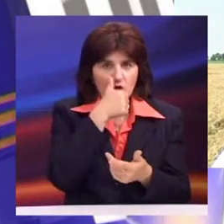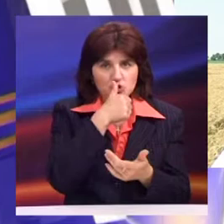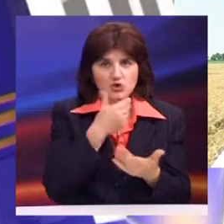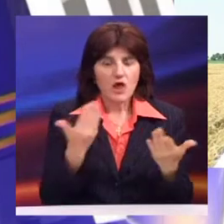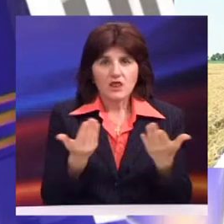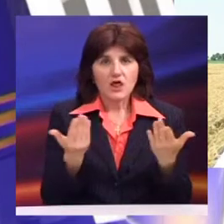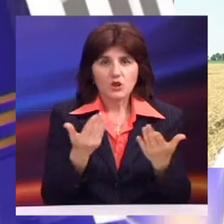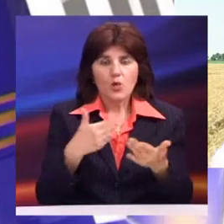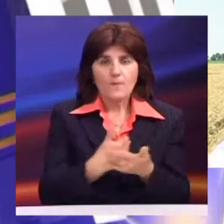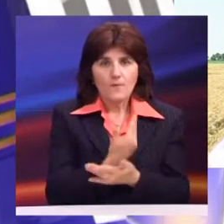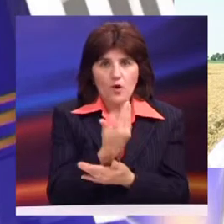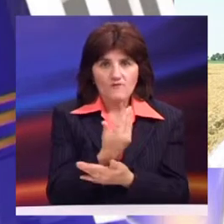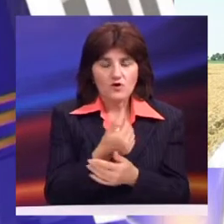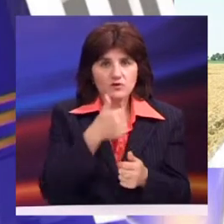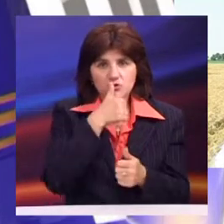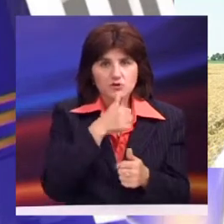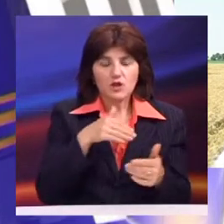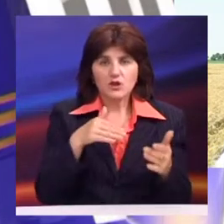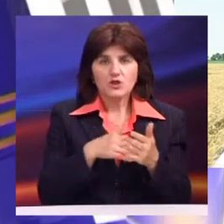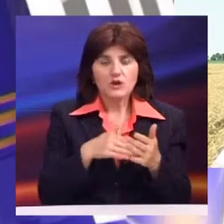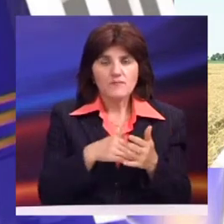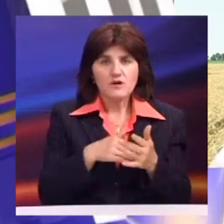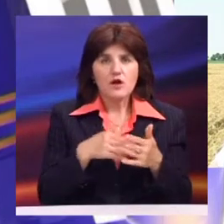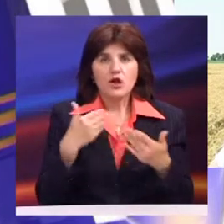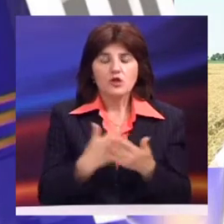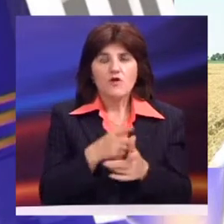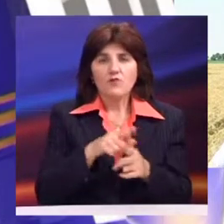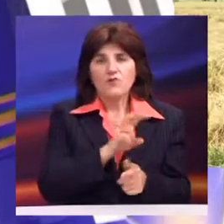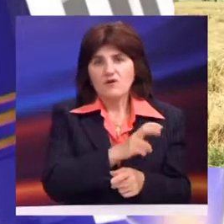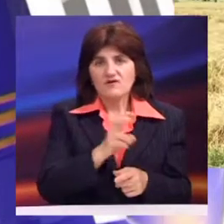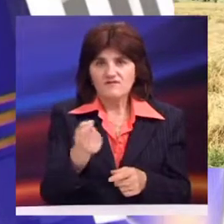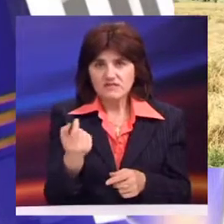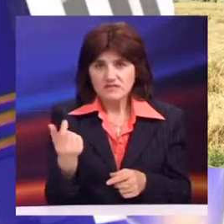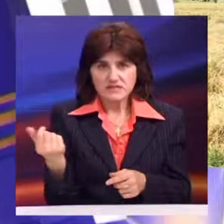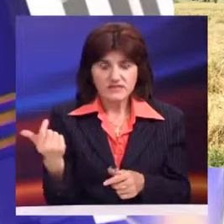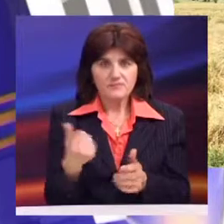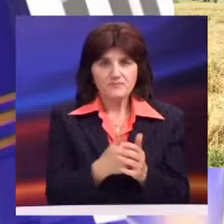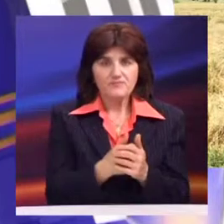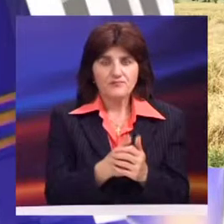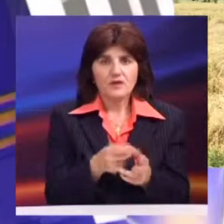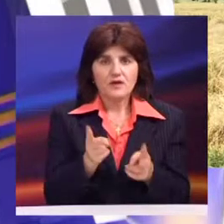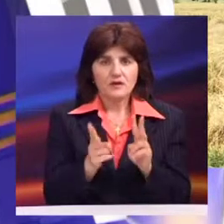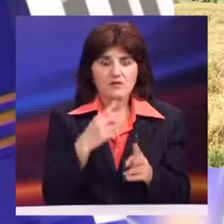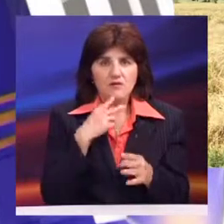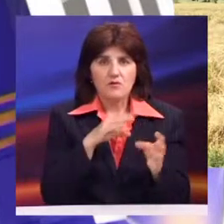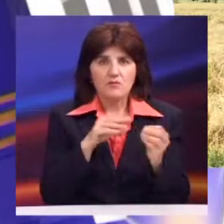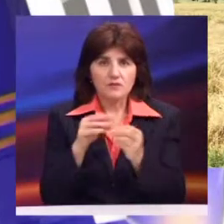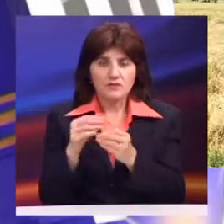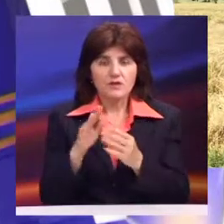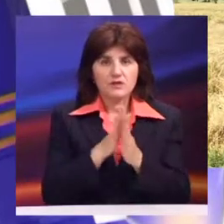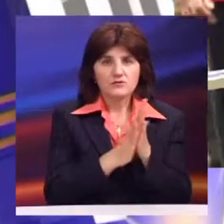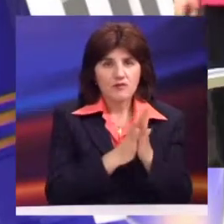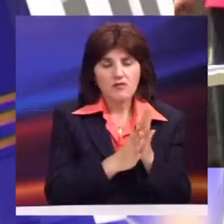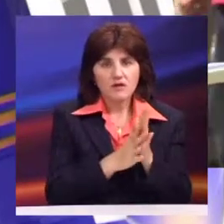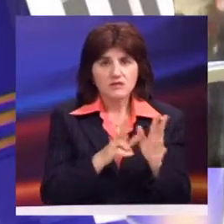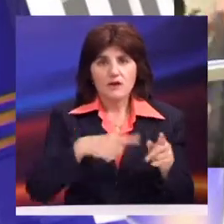proizvodnji šta je to novo i šta je to novo u tim novim sortama. Prema nekim kalkulacijama koje su se mogle čuti